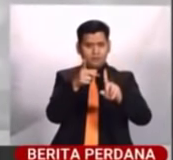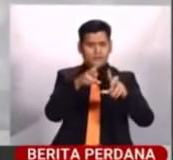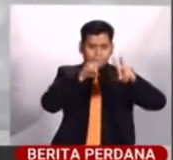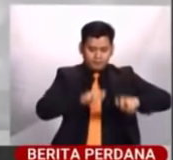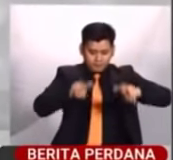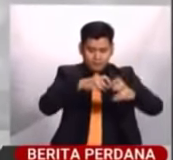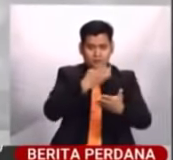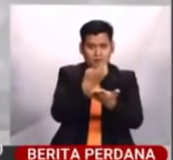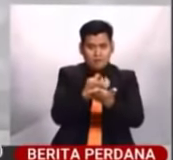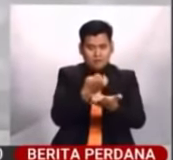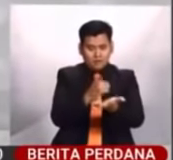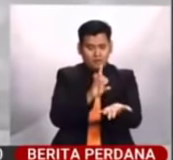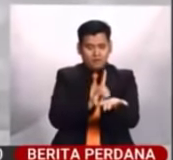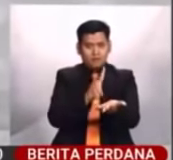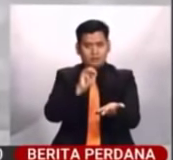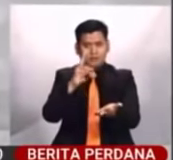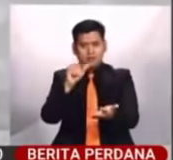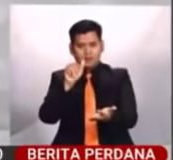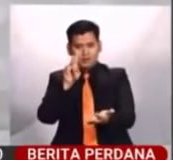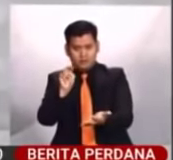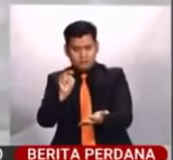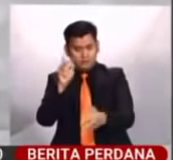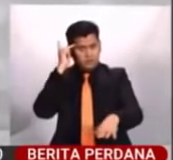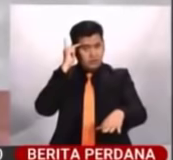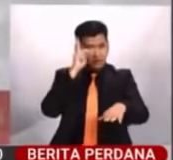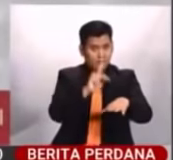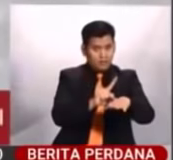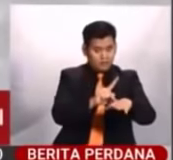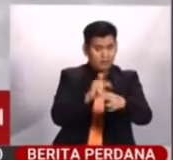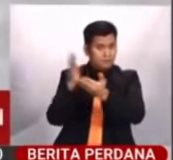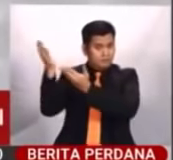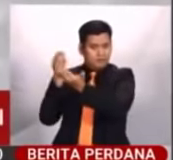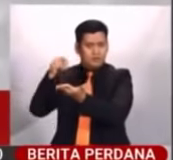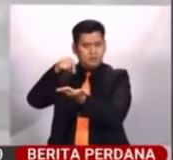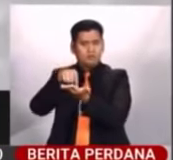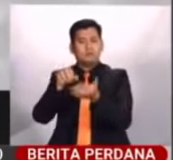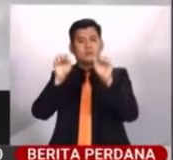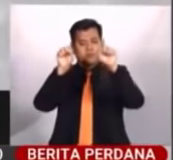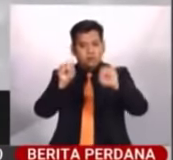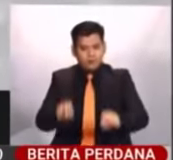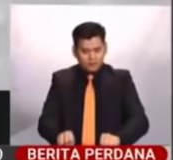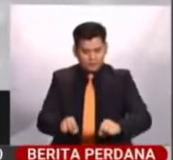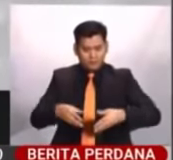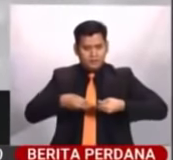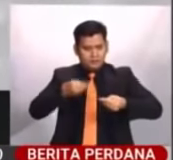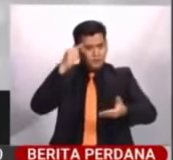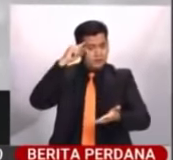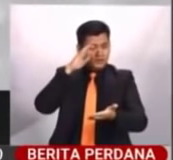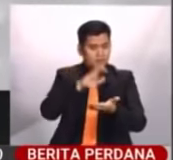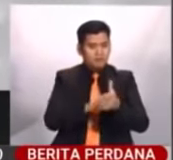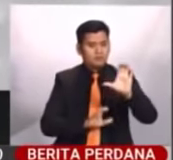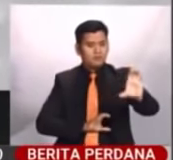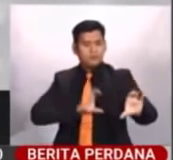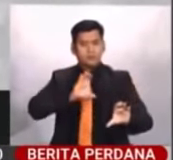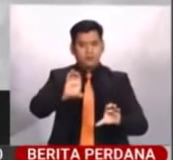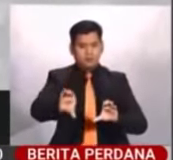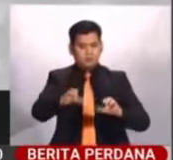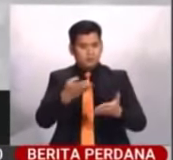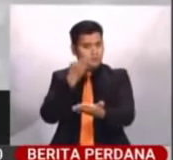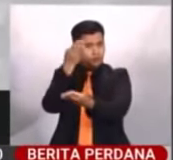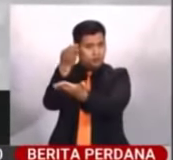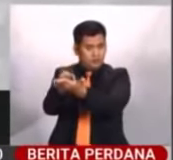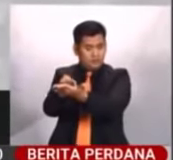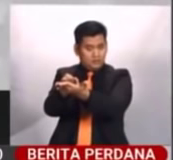ekonomi Dr. Madeline Berma, pengenalan pakej tersebut mampu mengembalikan kepercayaan pelabur selain membuktikan komitmen